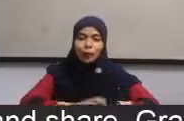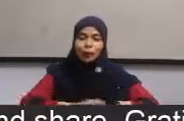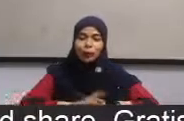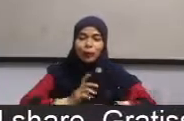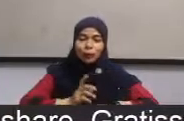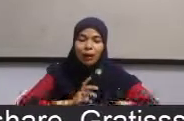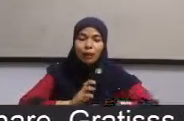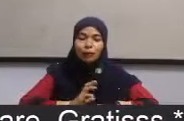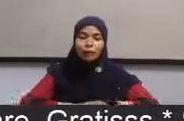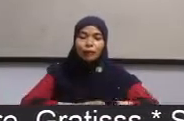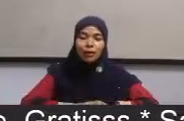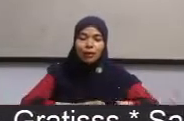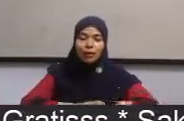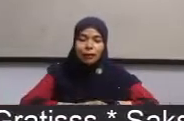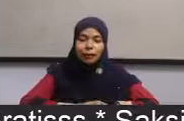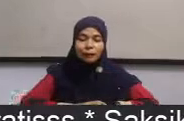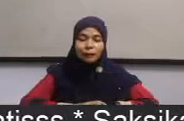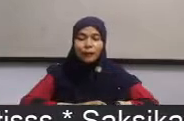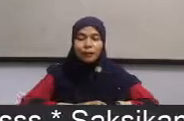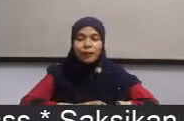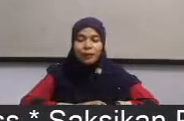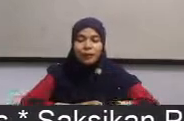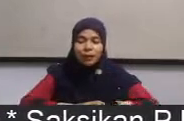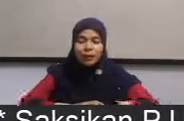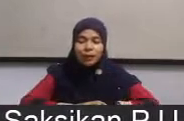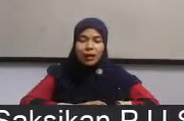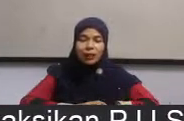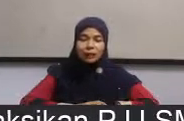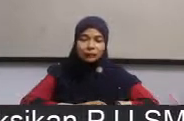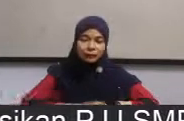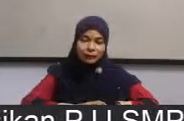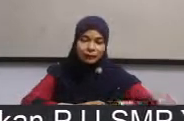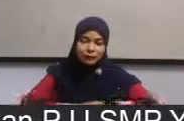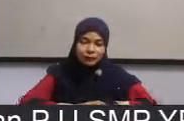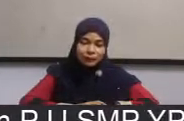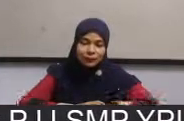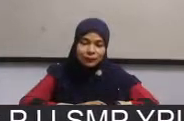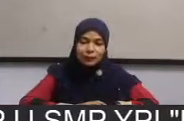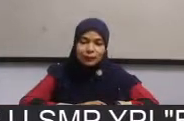ketawa tuh berarti tahu banget uh ya Fikri Fikri Fadilah